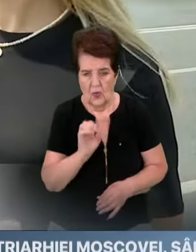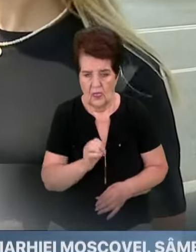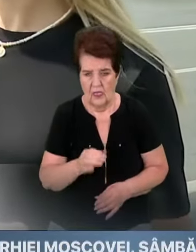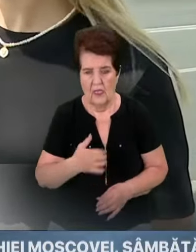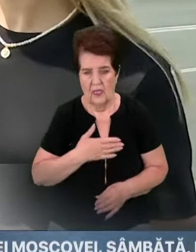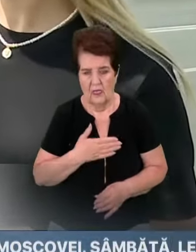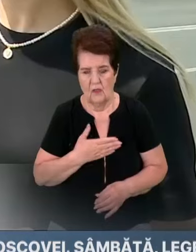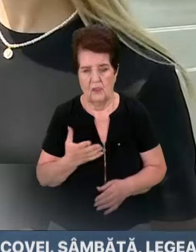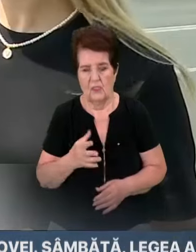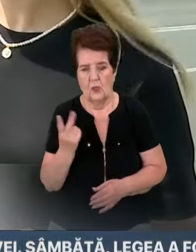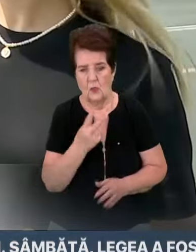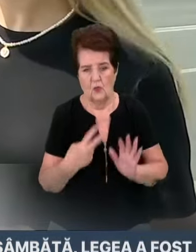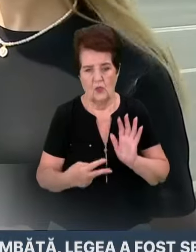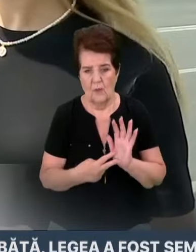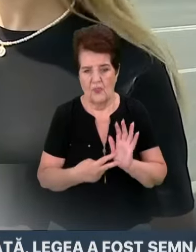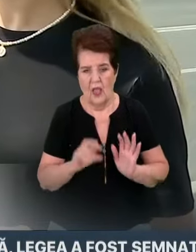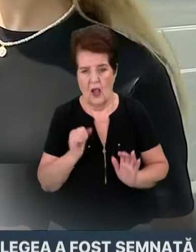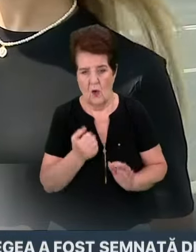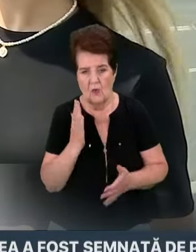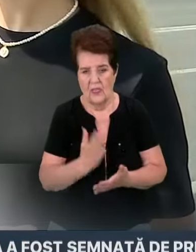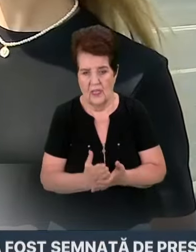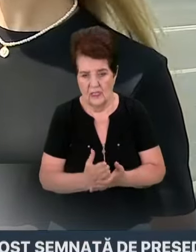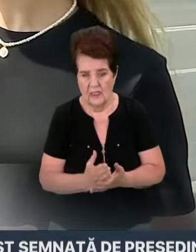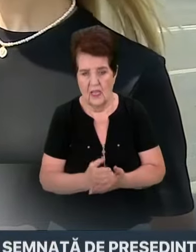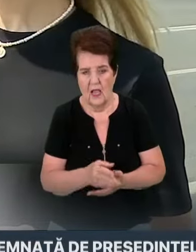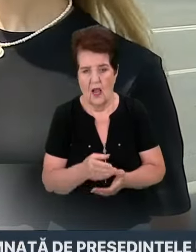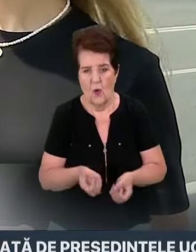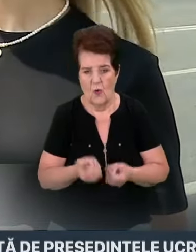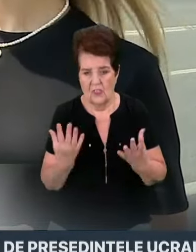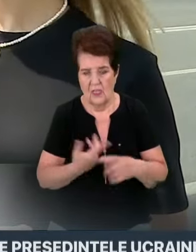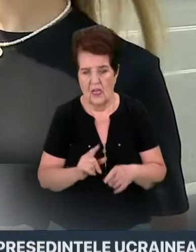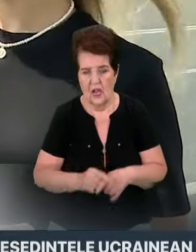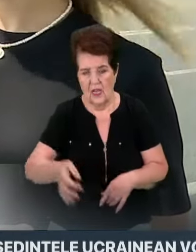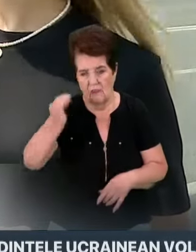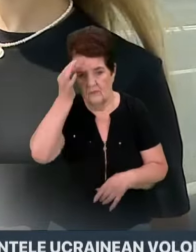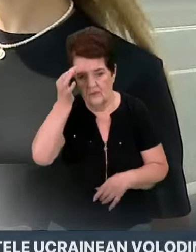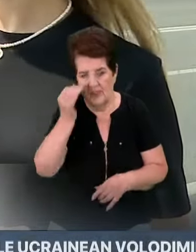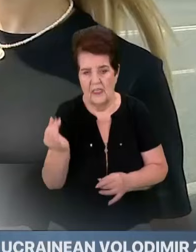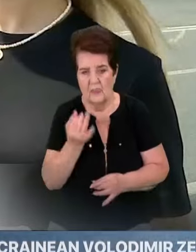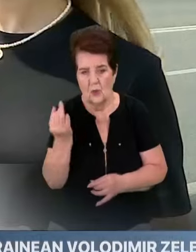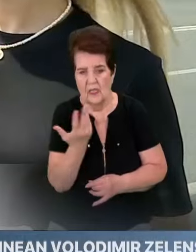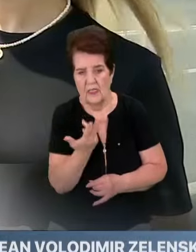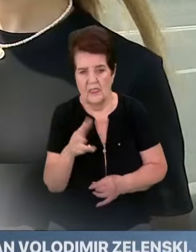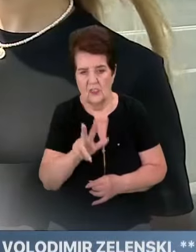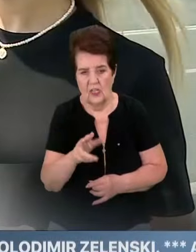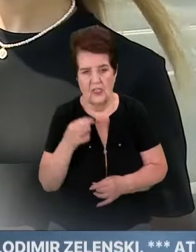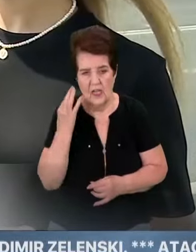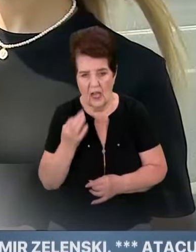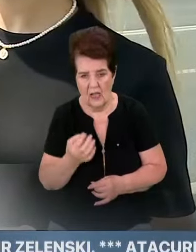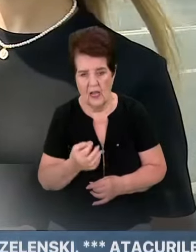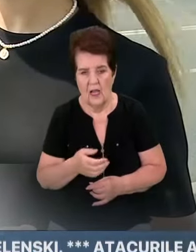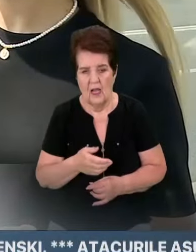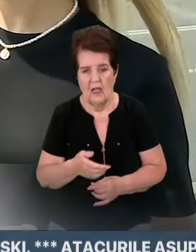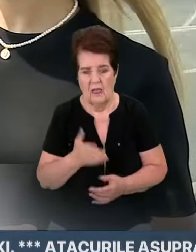noastre, iar 27 august este o zi în care ne aducem aminte decizia istorică de acum 33 de ani de a ne decide